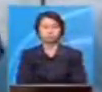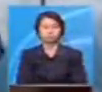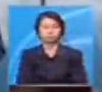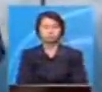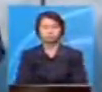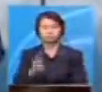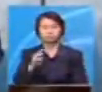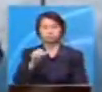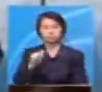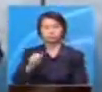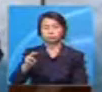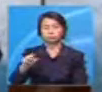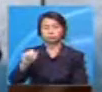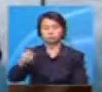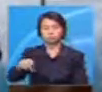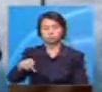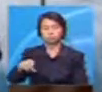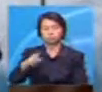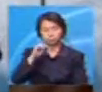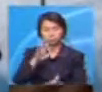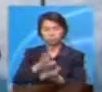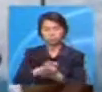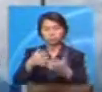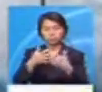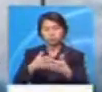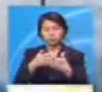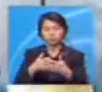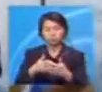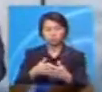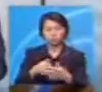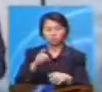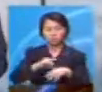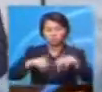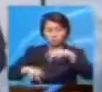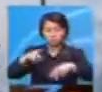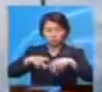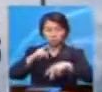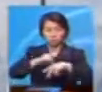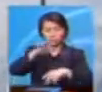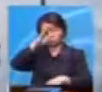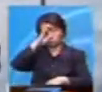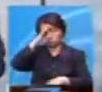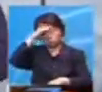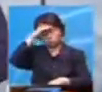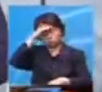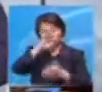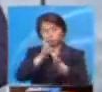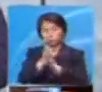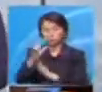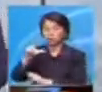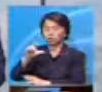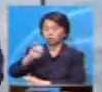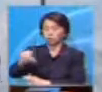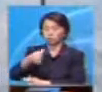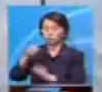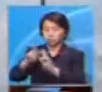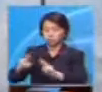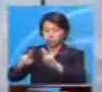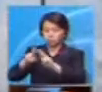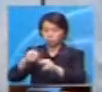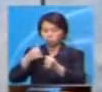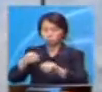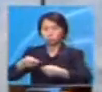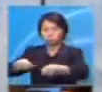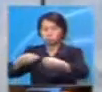pelaburap Malaysia San berhad yakin kilang Oleo kimianya di Tanjung langanssat Johor mampu menjadi Loji utama dalam usaha menampung